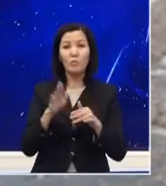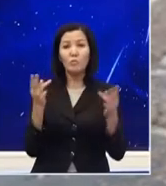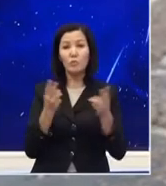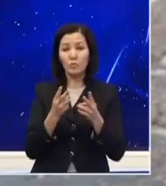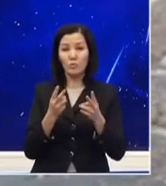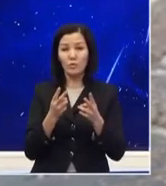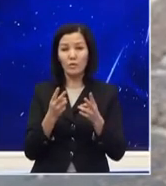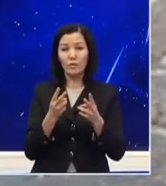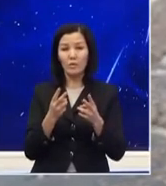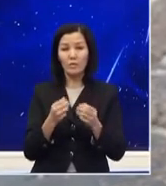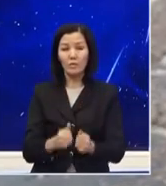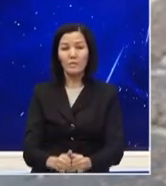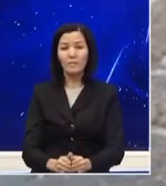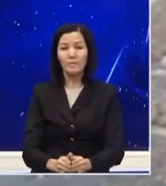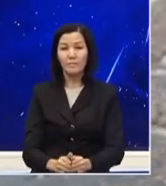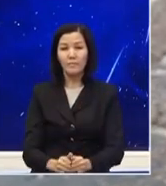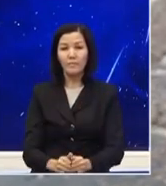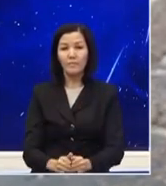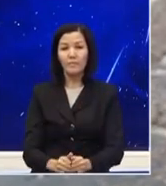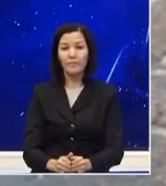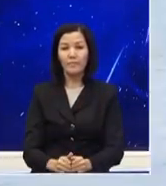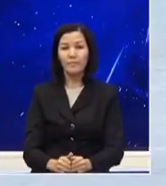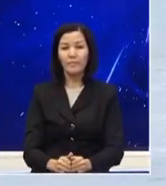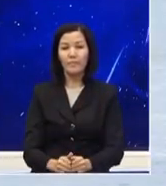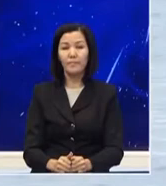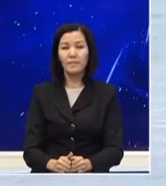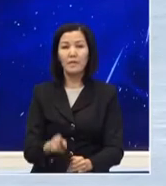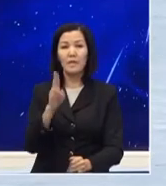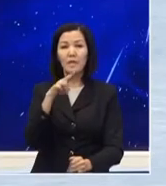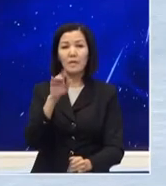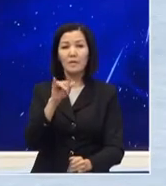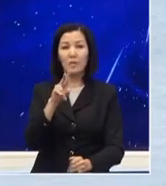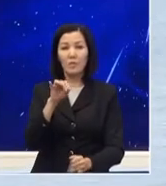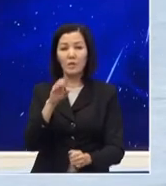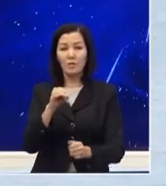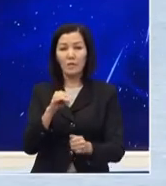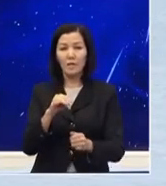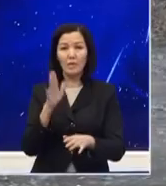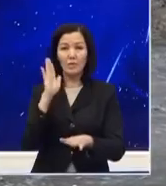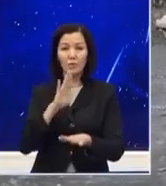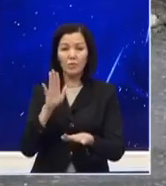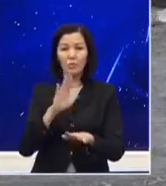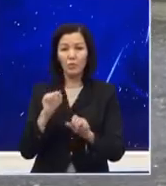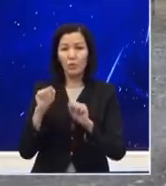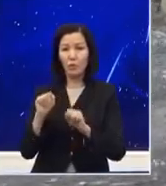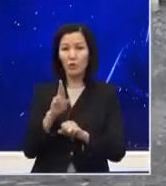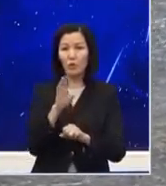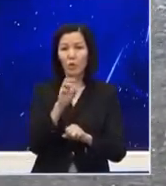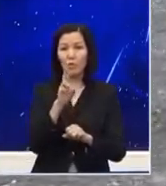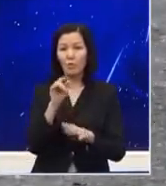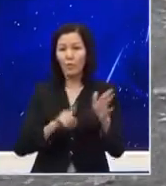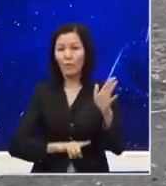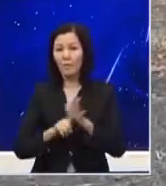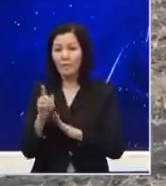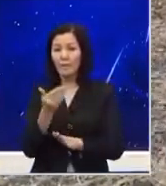нашардып, жарылып, шошып, түшпей кетіп қырытыныр да бар. Дәулетшен аға жағалауларды бекіту ғырлысының көктімадан басталғанын қалайды.